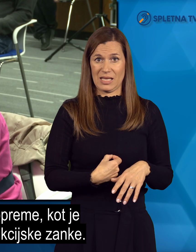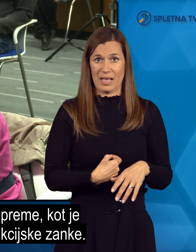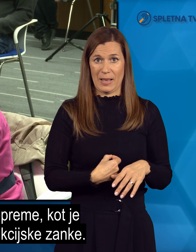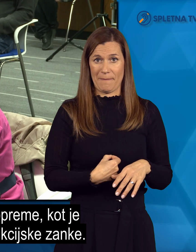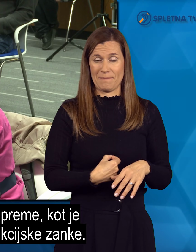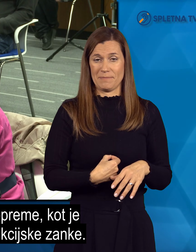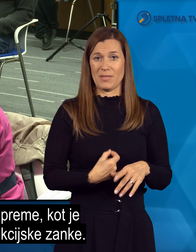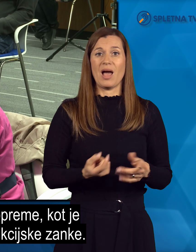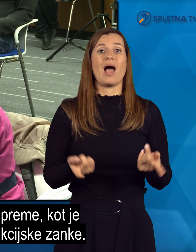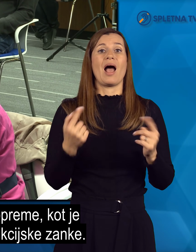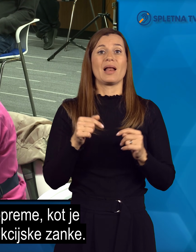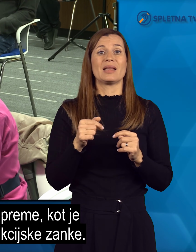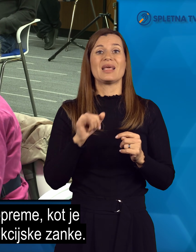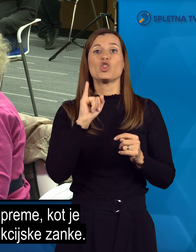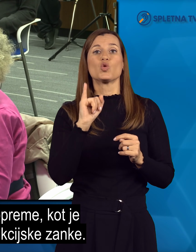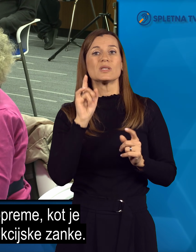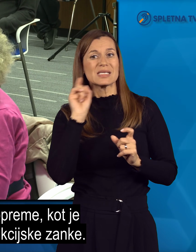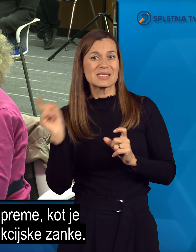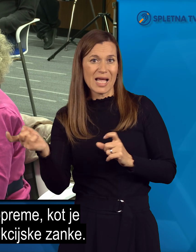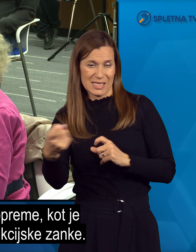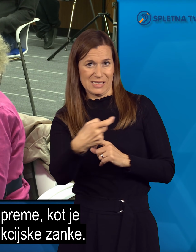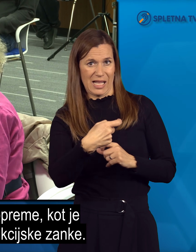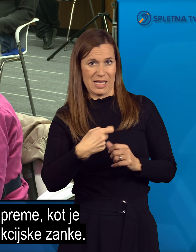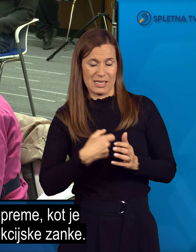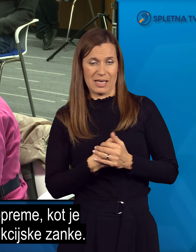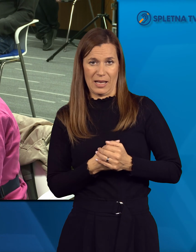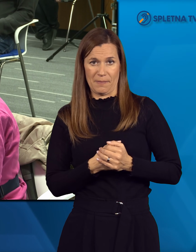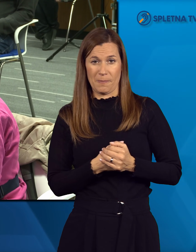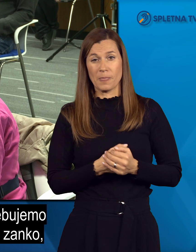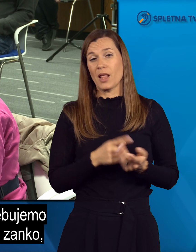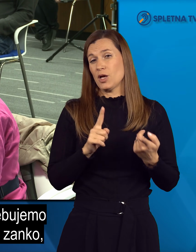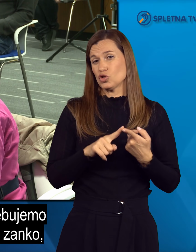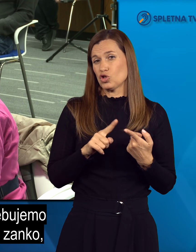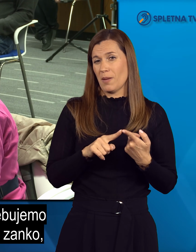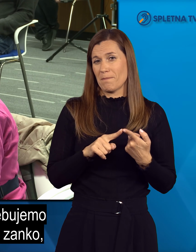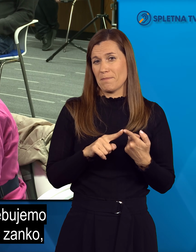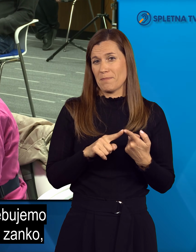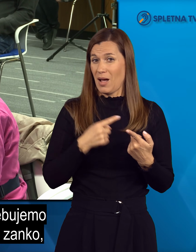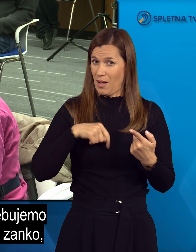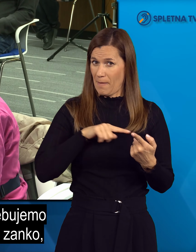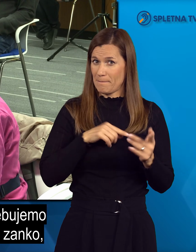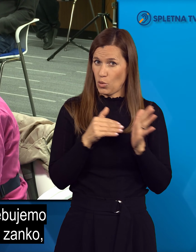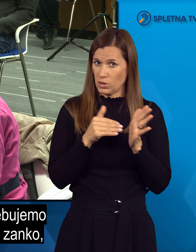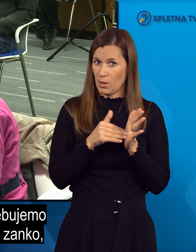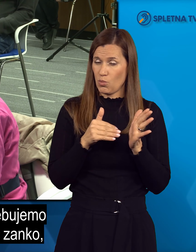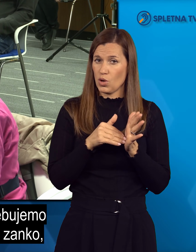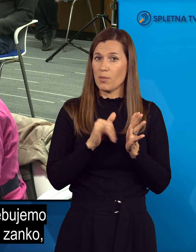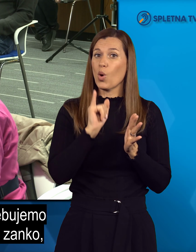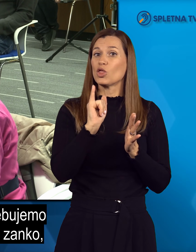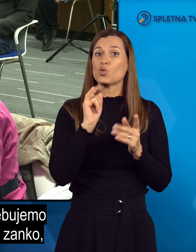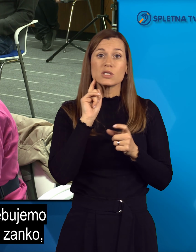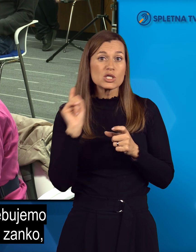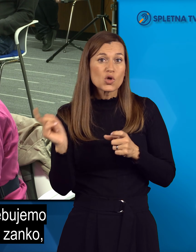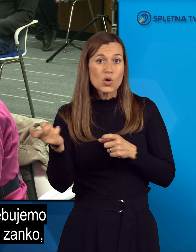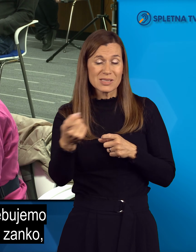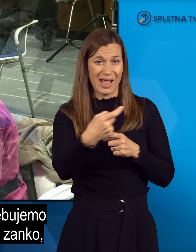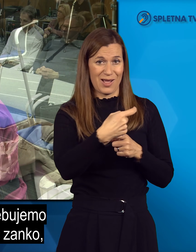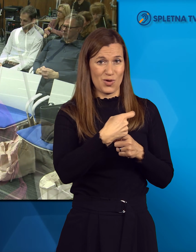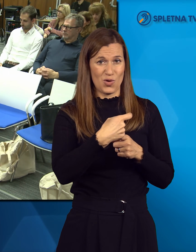FM-sistem ali inkuški kazanka. Če pa potrebujemo